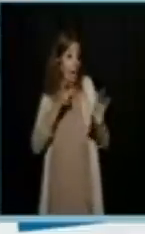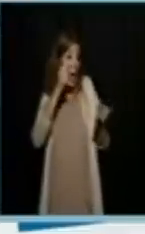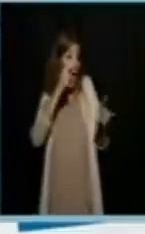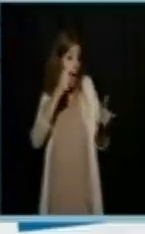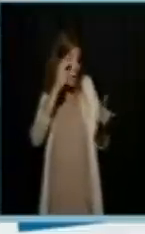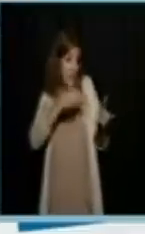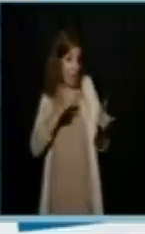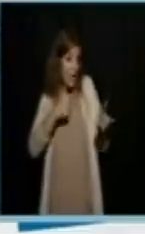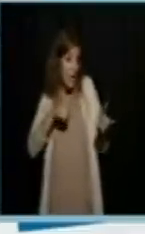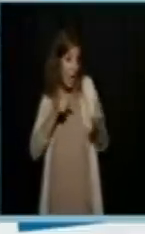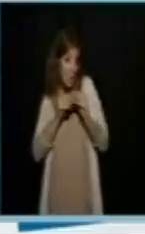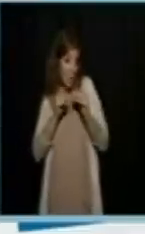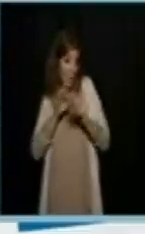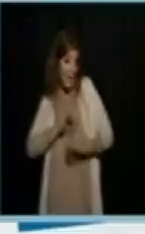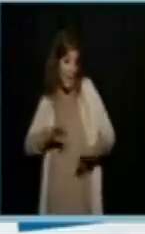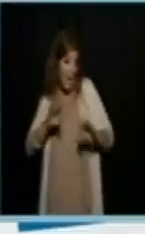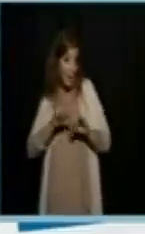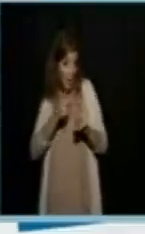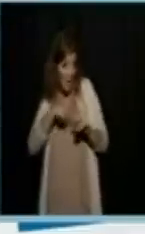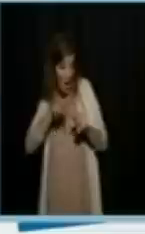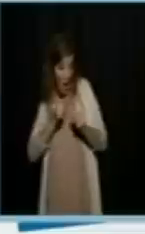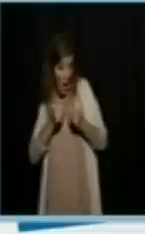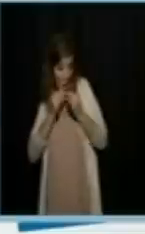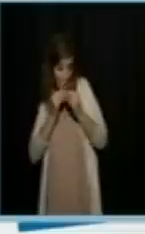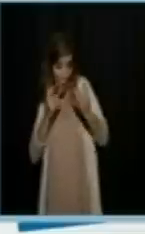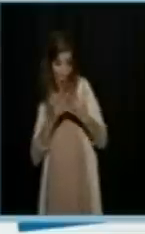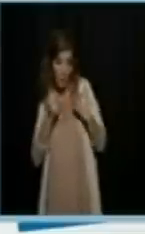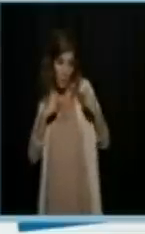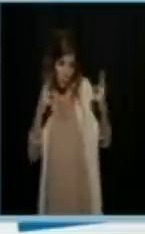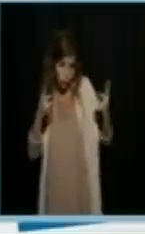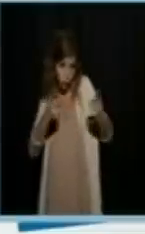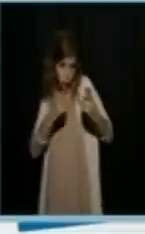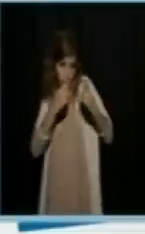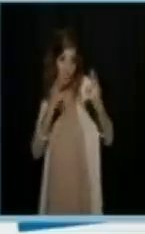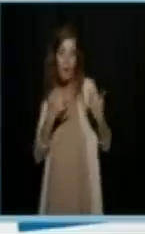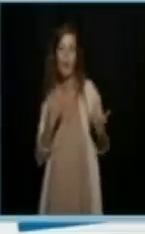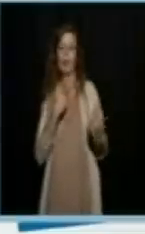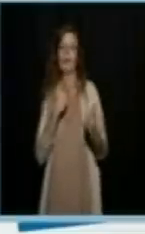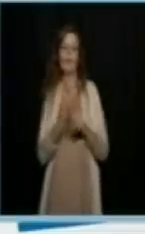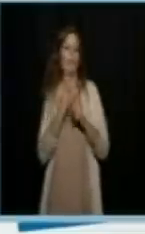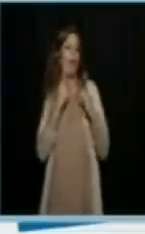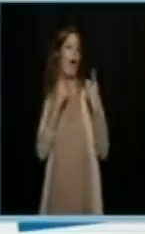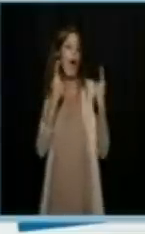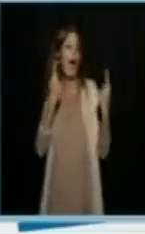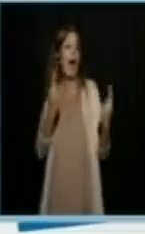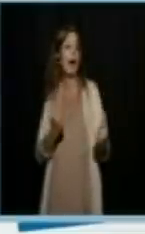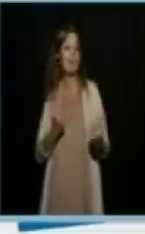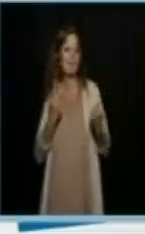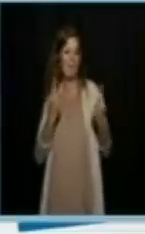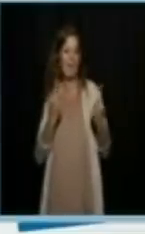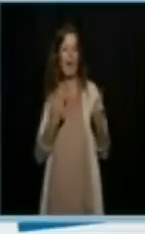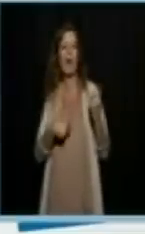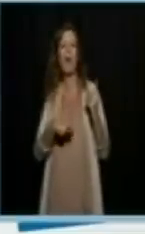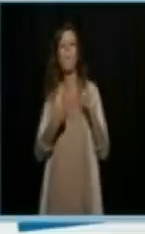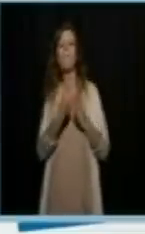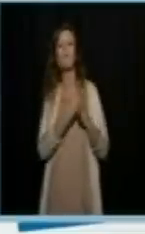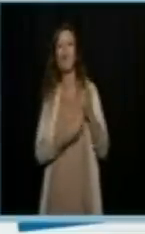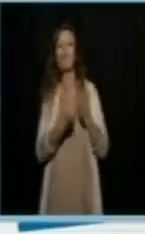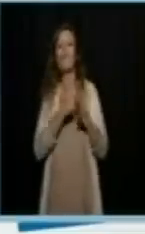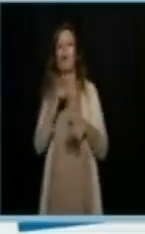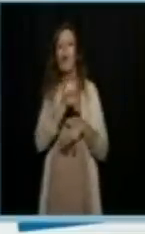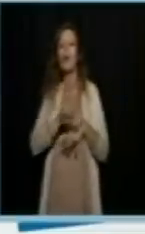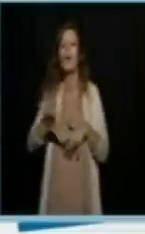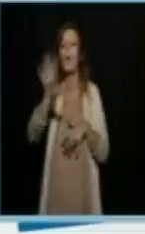Cioè, non pensare di chiederci di fare qualcosa, di proporre qualcosa. Dobbiamo aspettare un progetto regionale. Ti